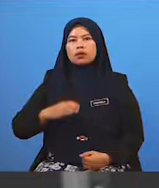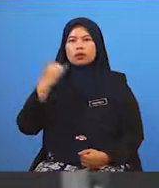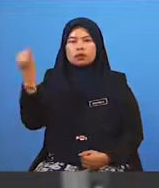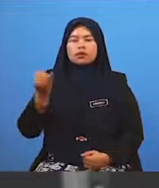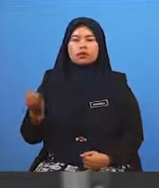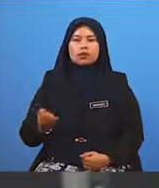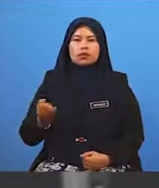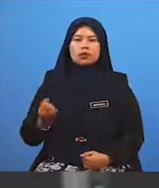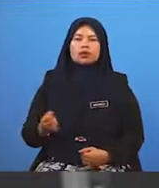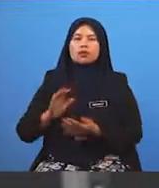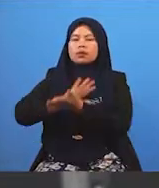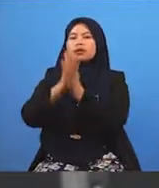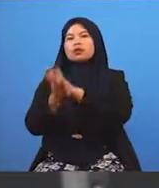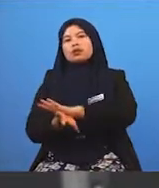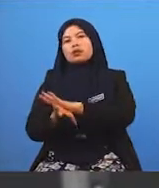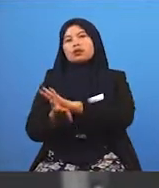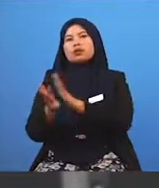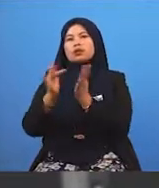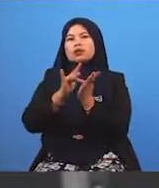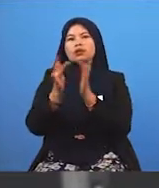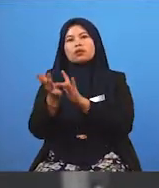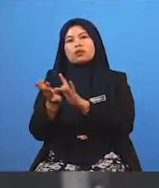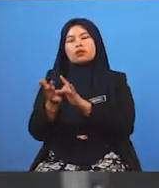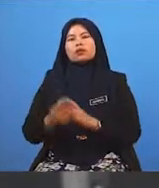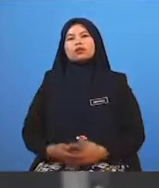Yahudi, Nasrani maupun Majusi.